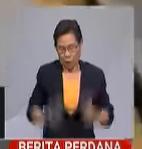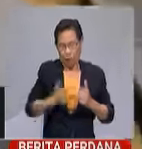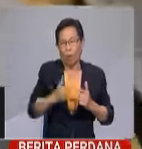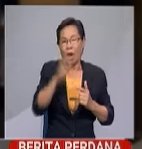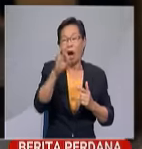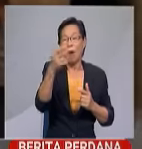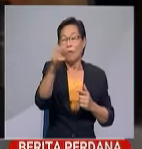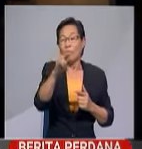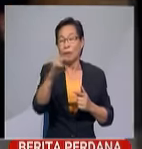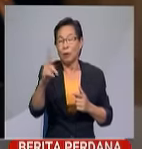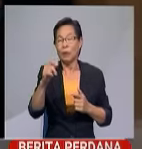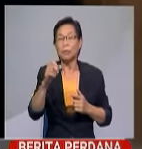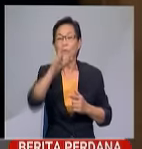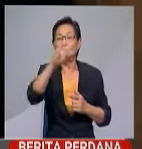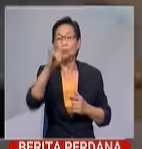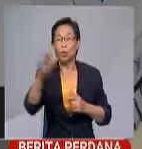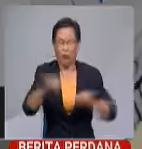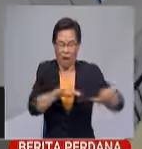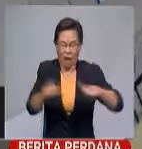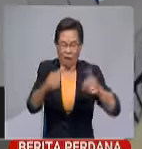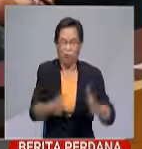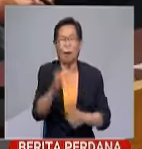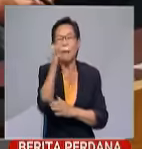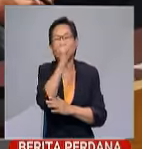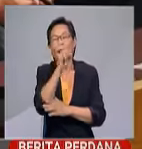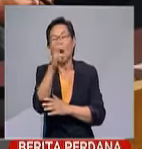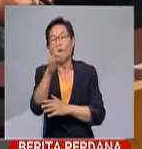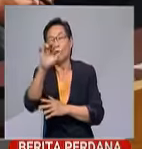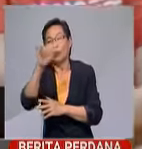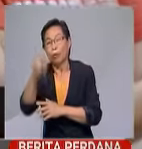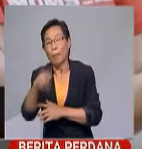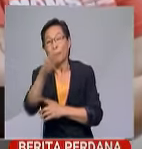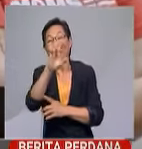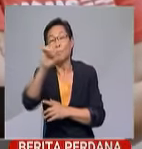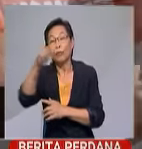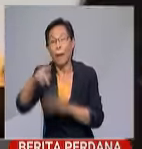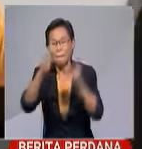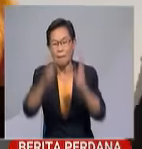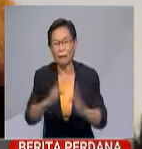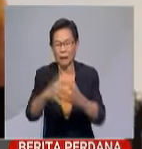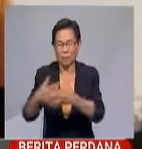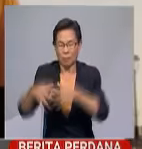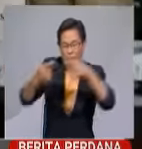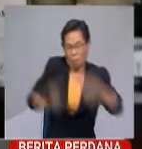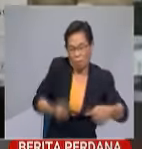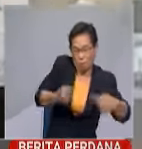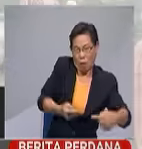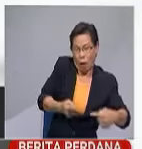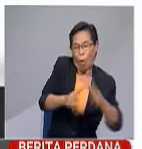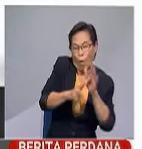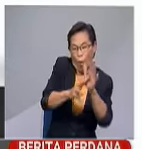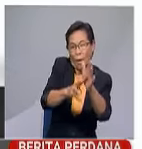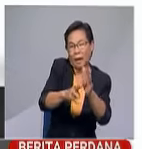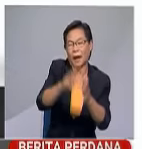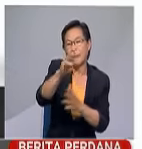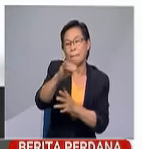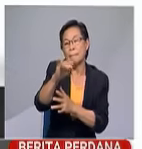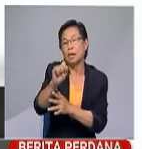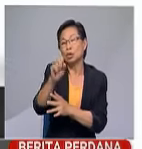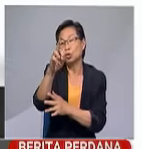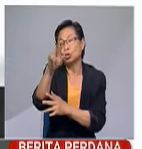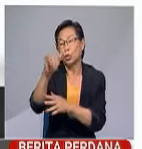Franks Jr., seorang aktivis dan penyanyi rap berbangsa Amerika yang bertanding sebagai Dewan Perwakilan Missouri